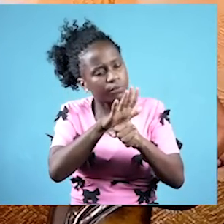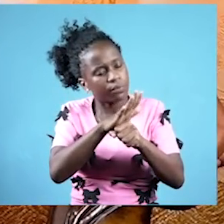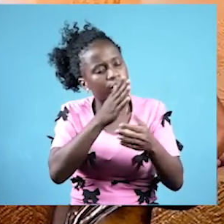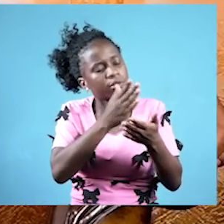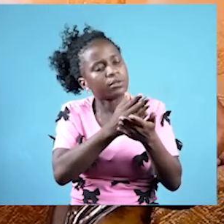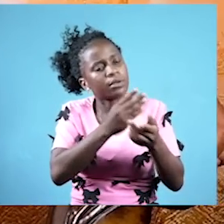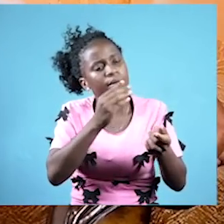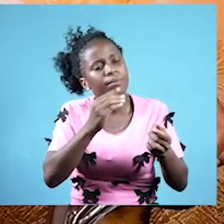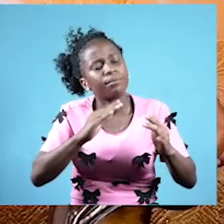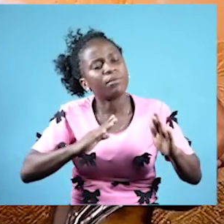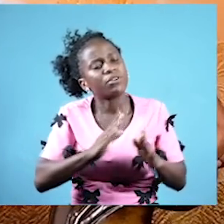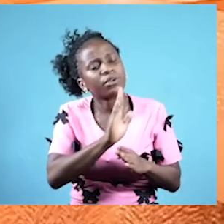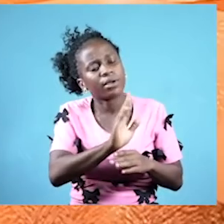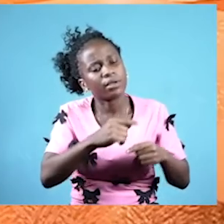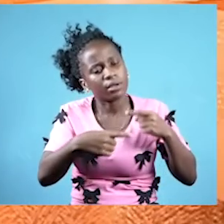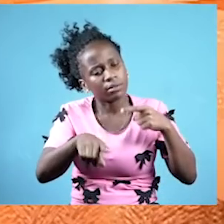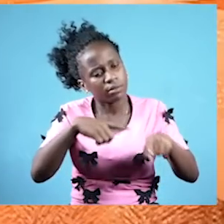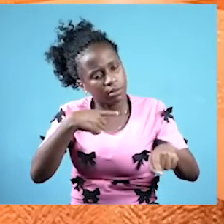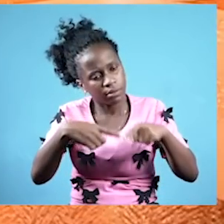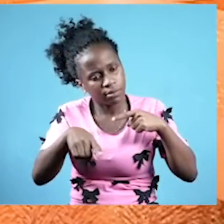katika safari yake ya kisiasa,